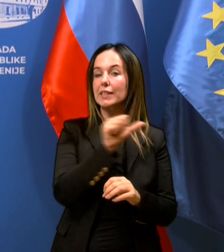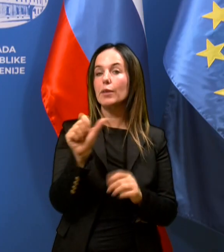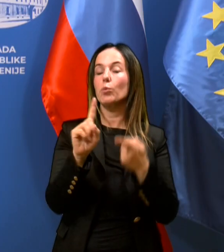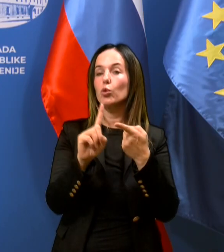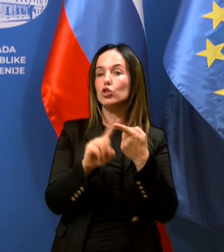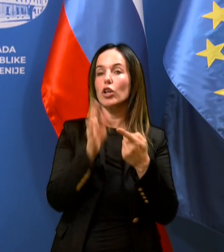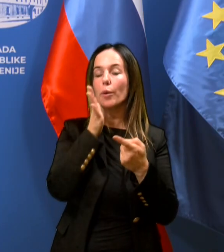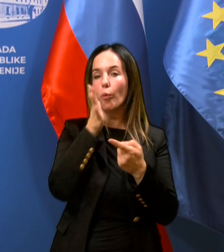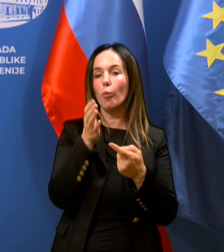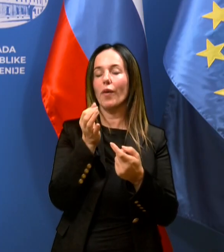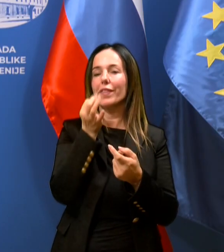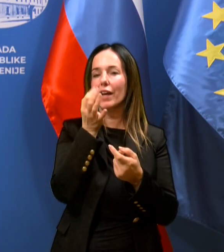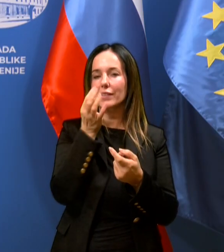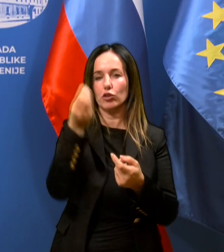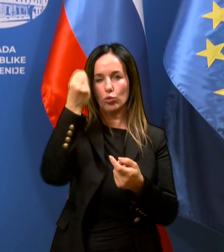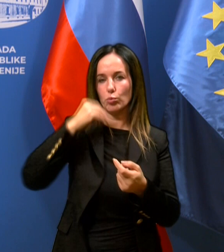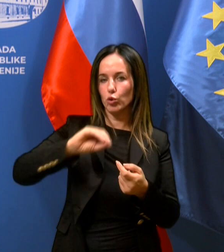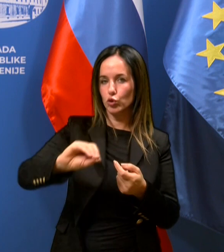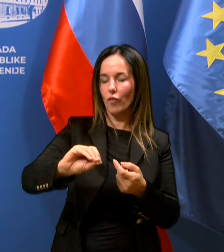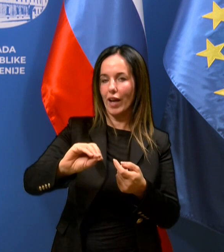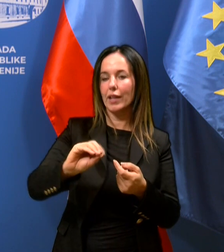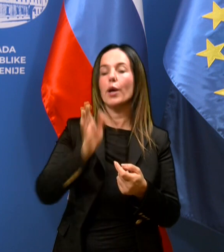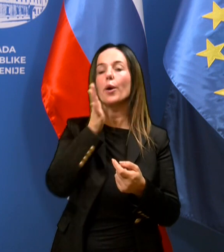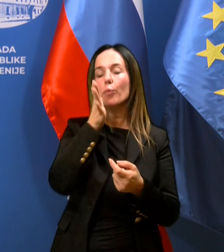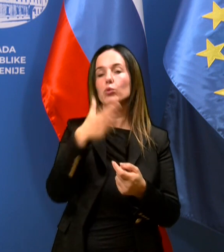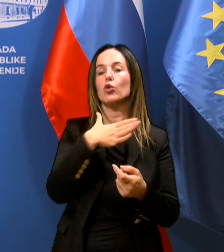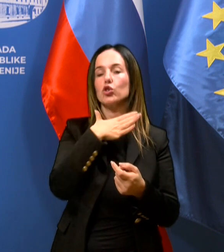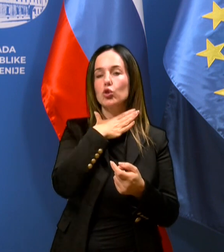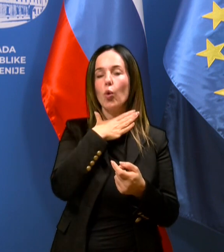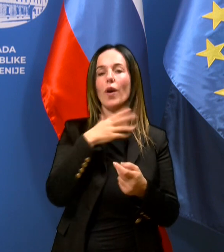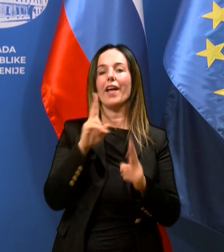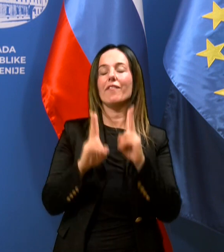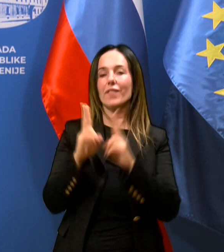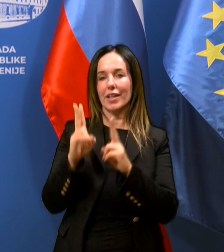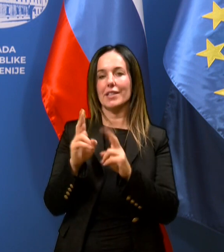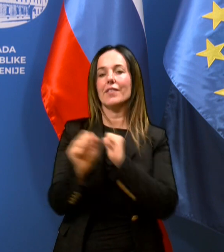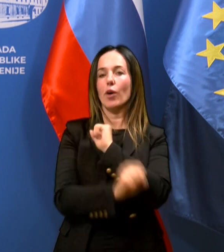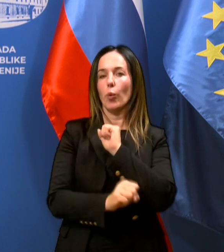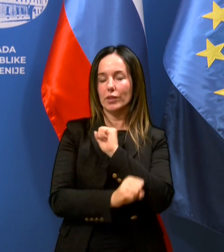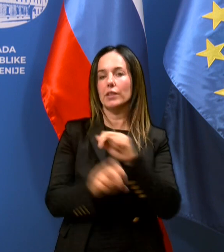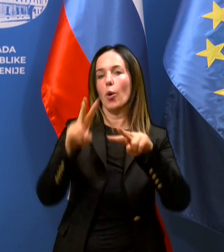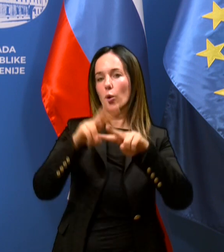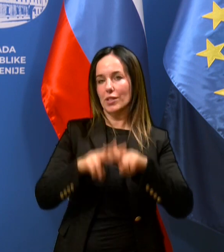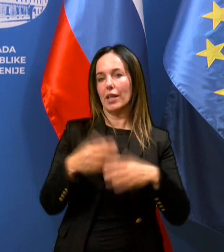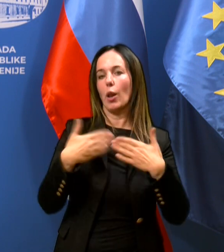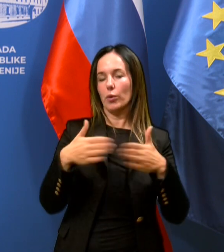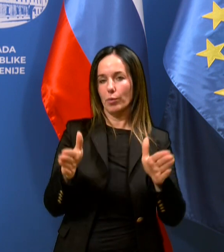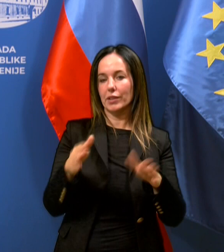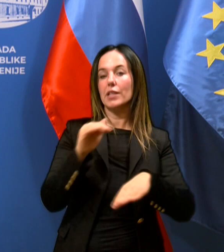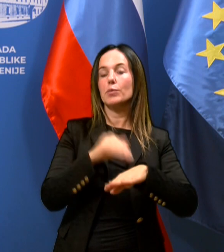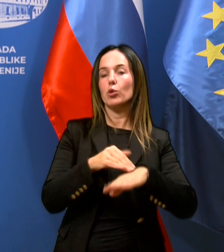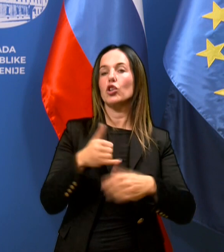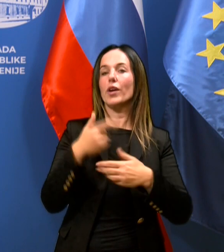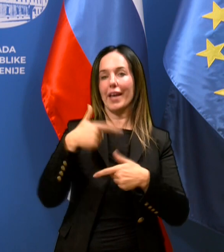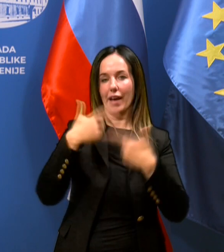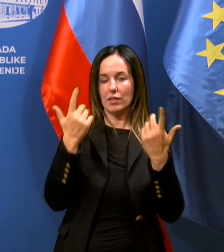dosledno torej spoštovali, bodo lahko vrtci, šole, fakultete ostali odprti. Torej, sporočilo je jasno. Moramo